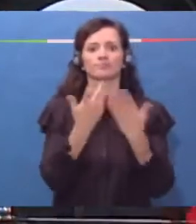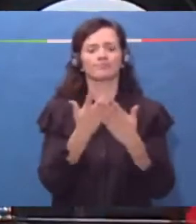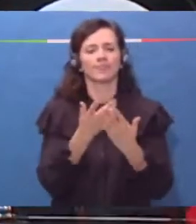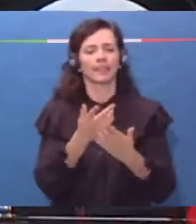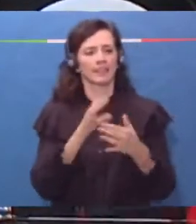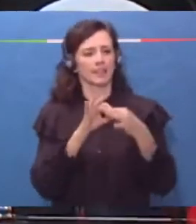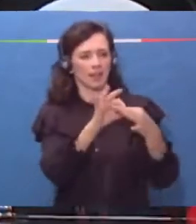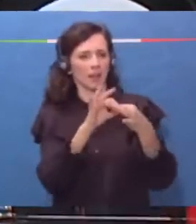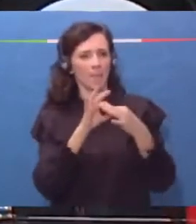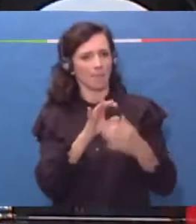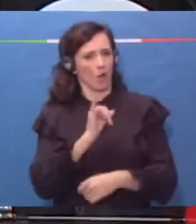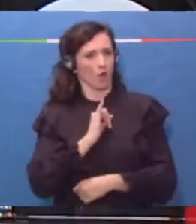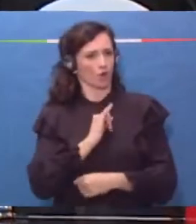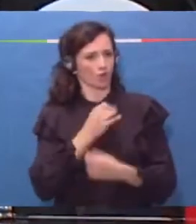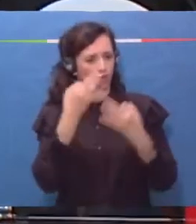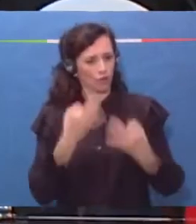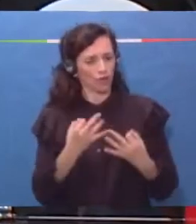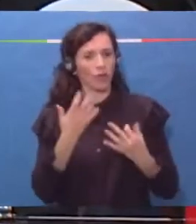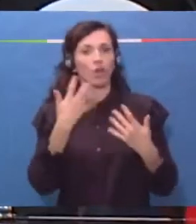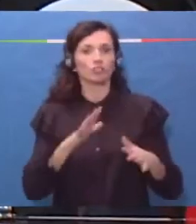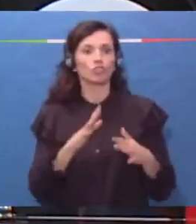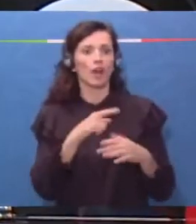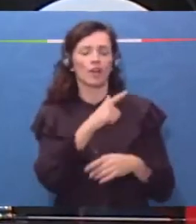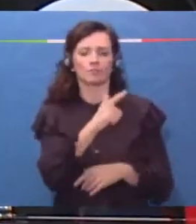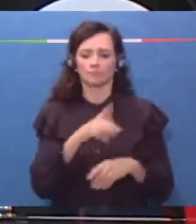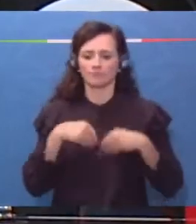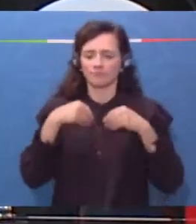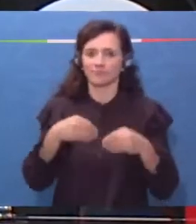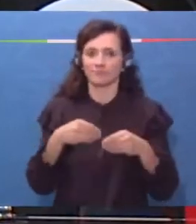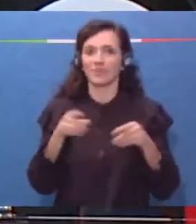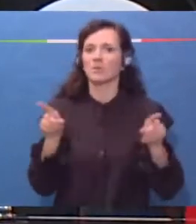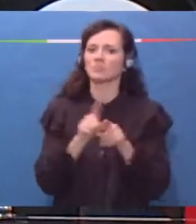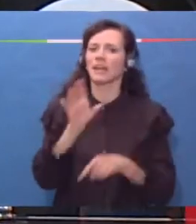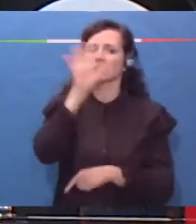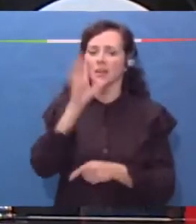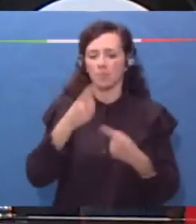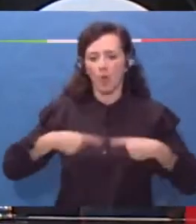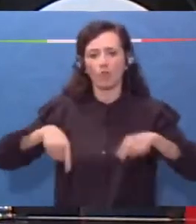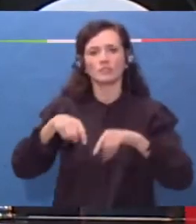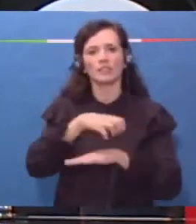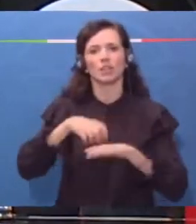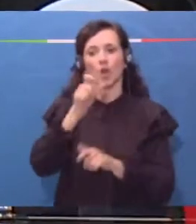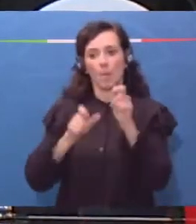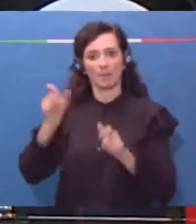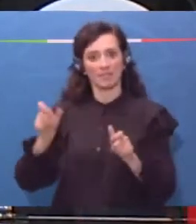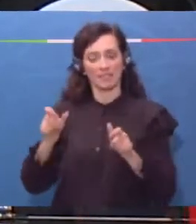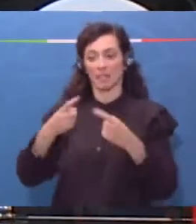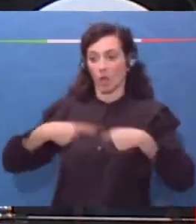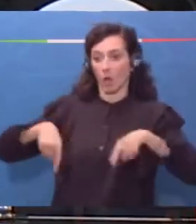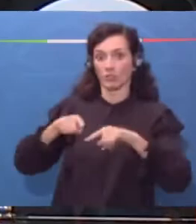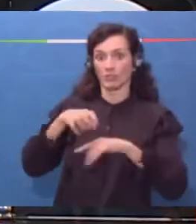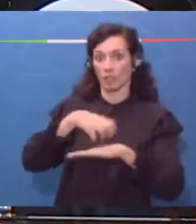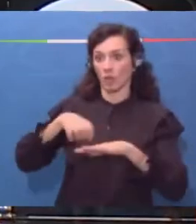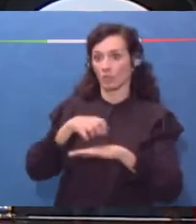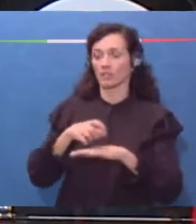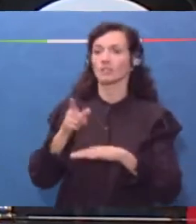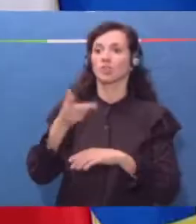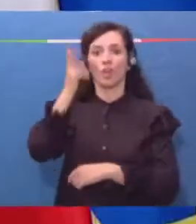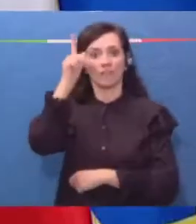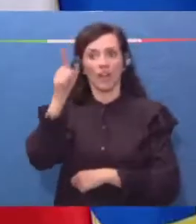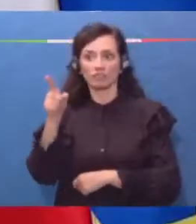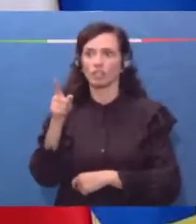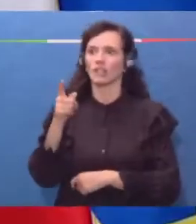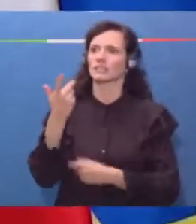intimità già forza, la partecipazione comune al Consiglio dei Ministri che lei ha ricordato, un Consiglio italo-francese di difesa e sicurezza